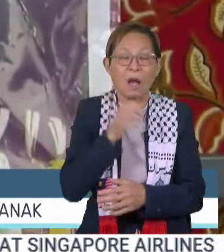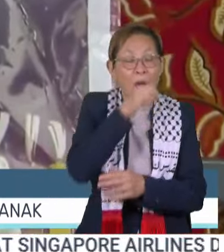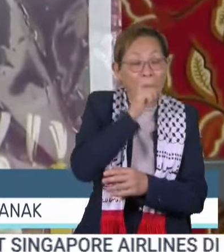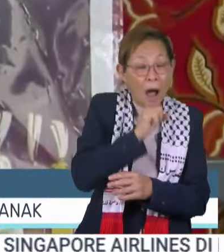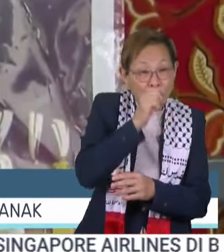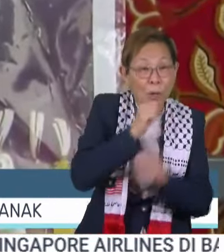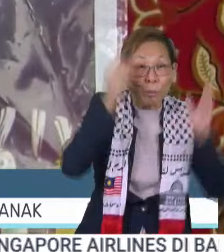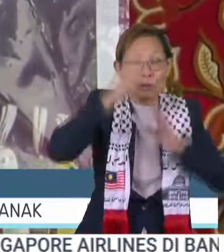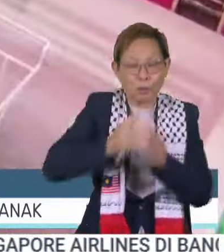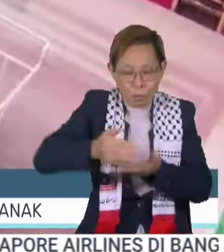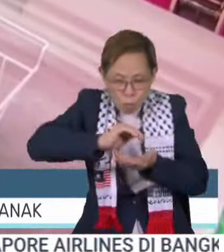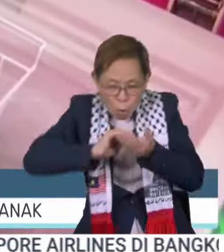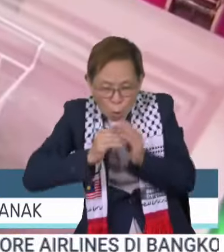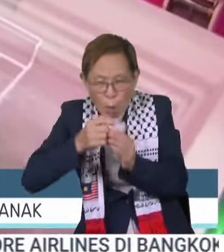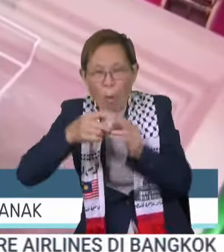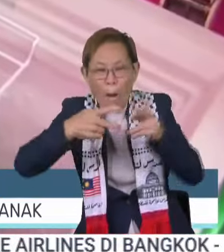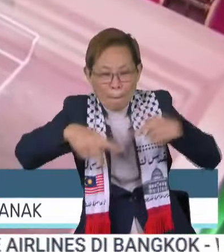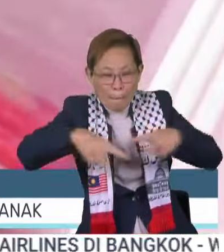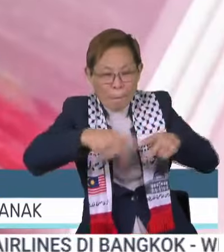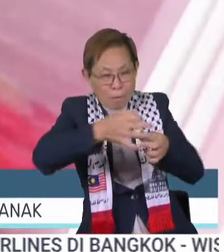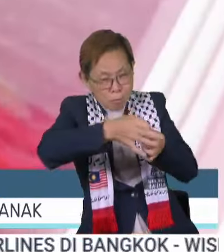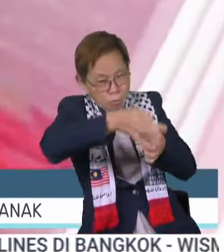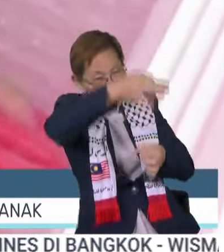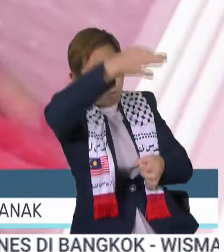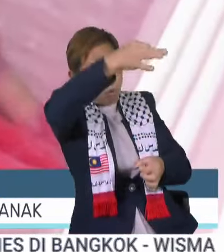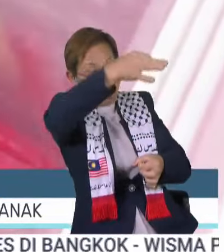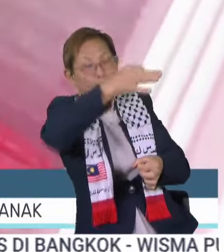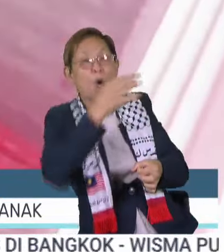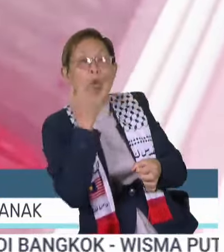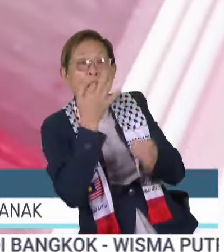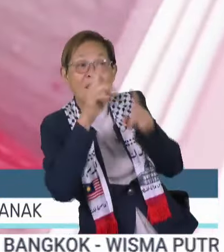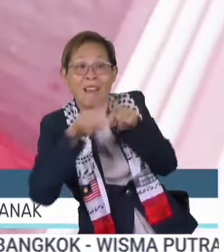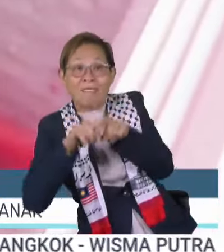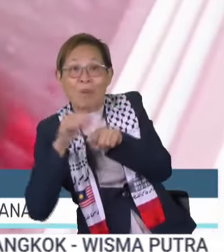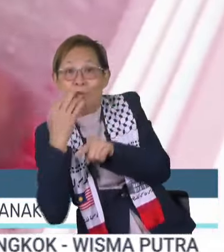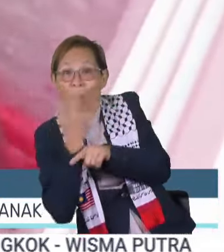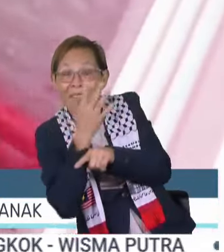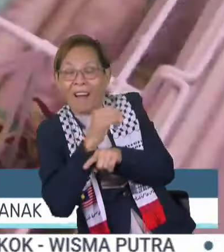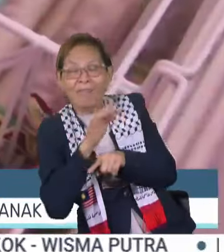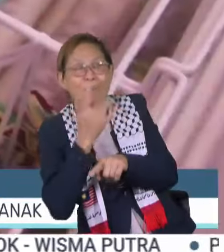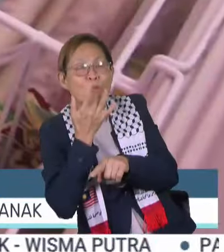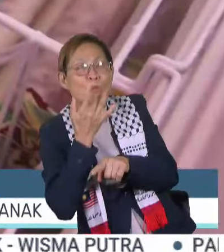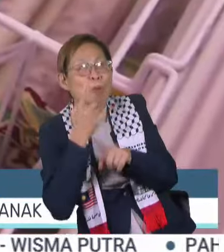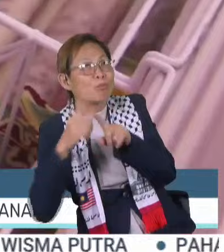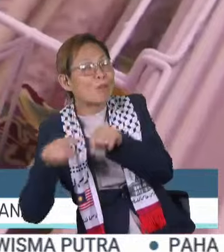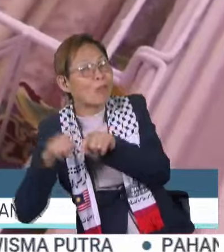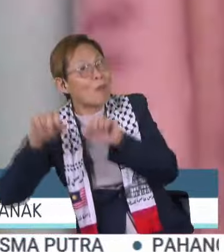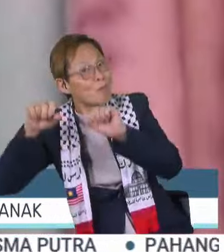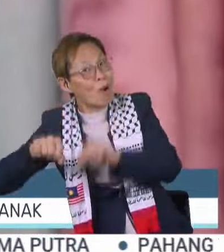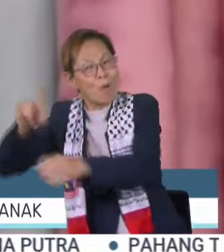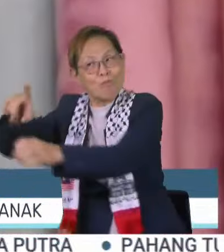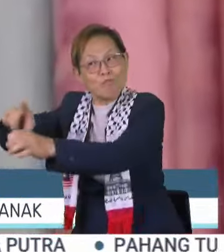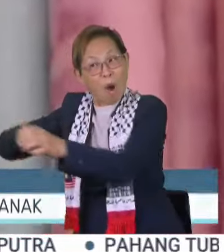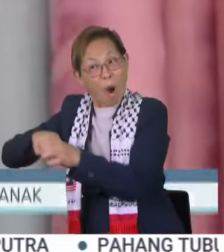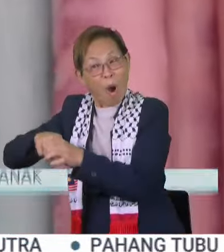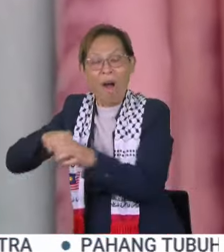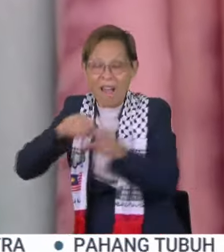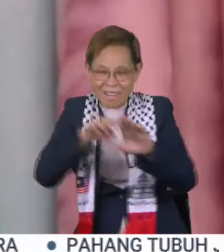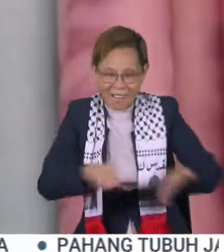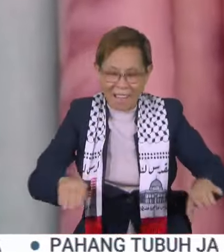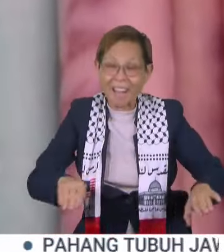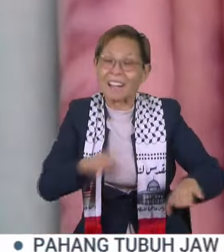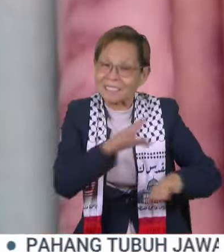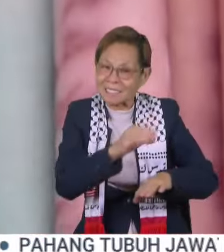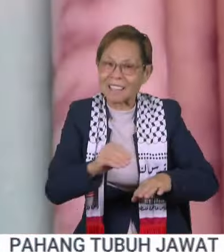Aiskrim Malaysia dibungkus dalam plastik berbentuk silinder, berwarna-warni dan mempunyai pelbagai perisa yang mampu menarik bukan sahaja